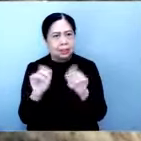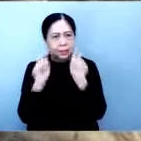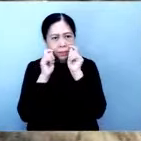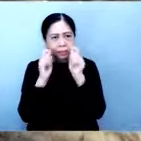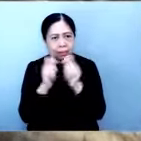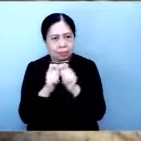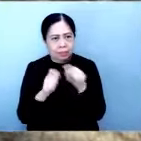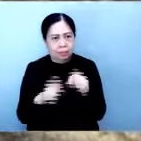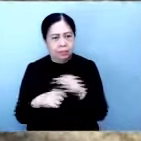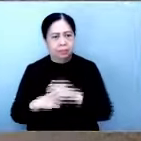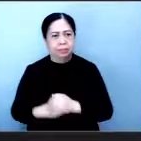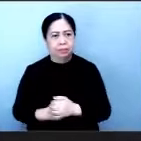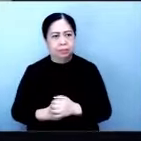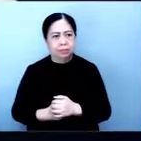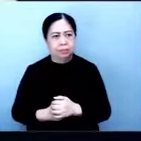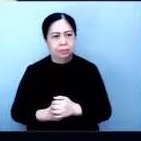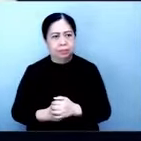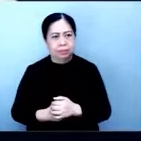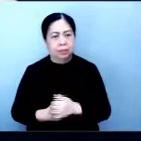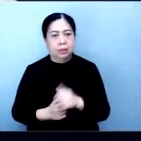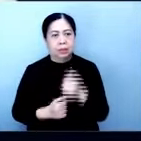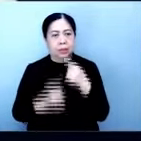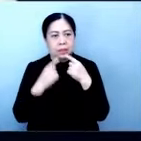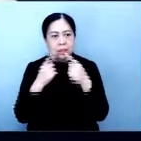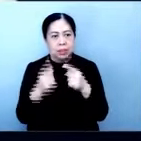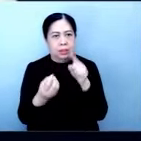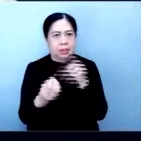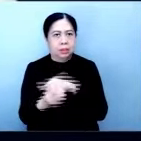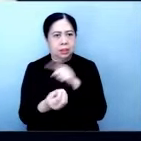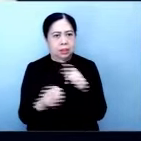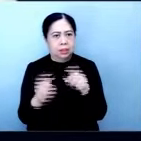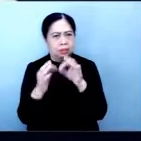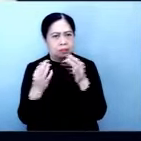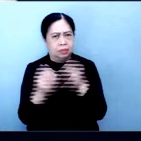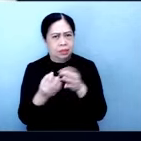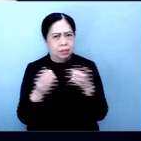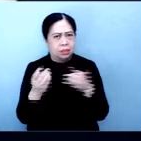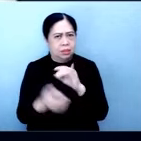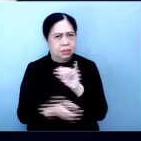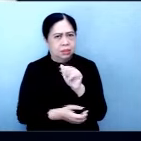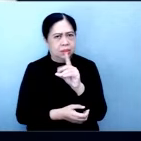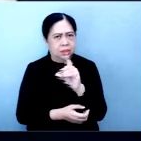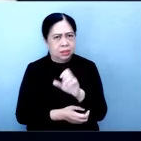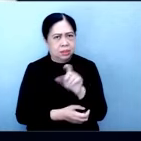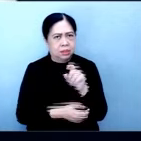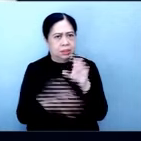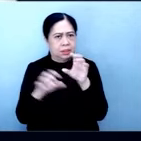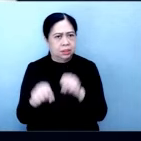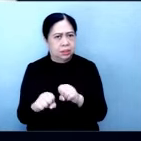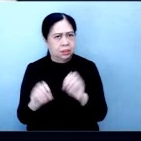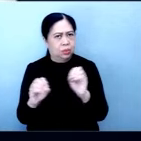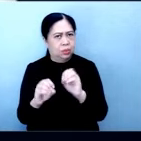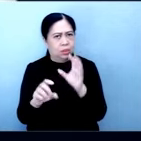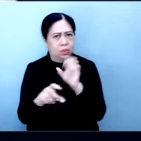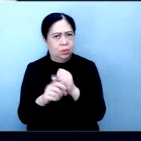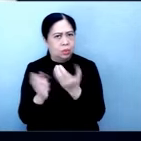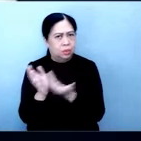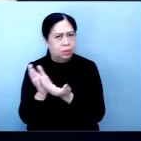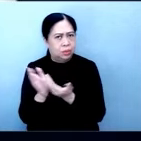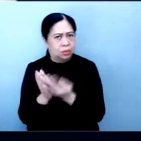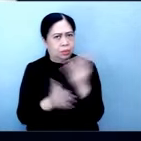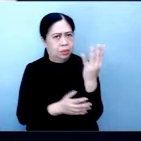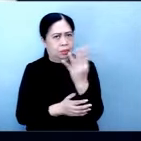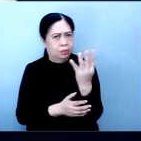Direk Jade. Sa isang pahayag, kinundina ng pamilya ni Direk Jade ang pag-aresto. Wala umanong nakuhang ebidensya sa 4